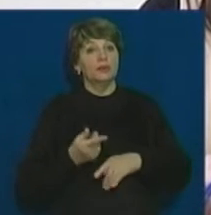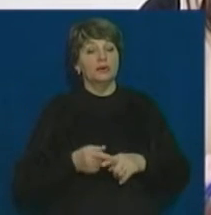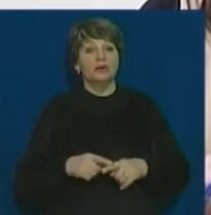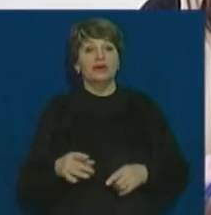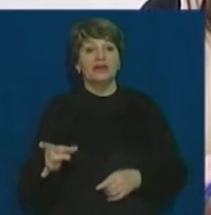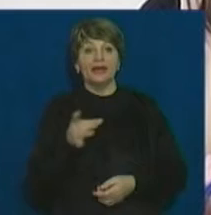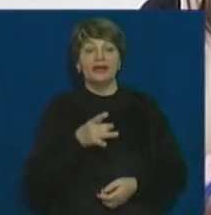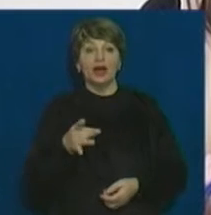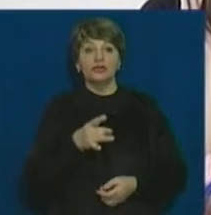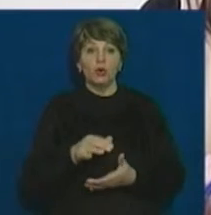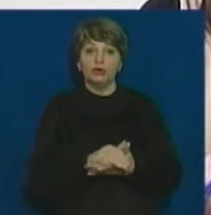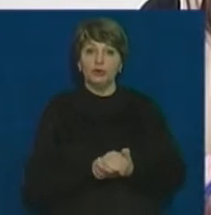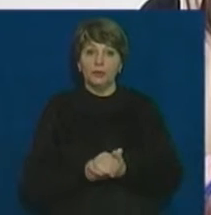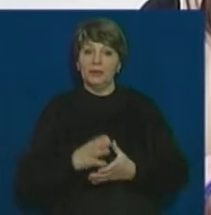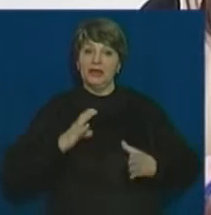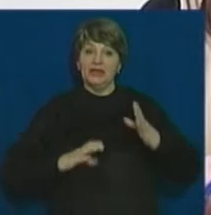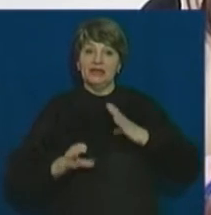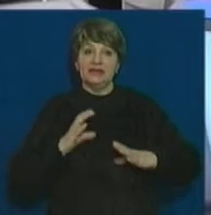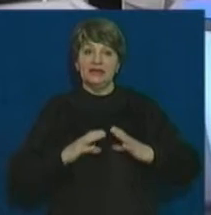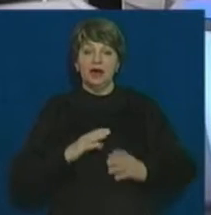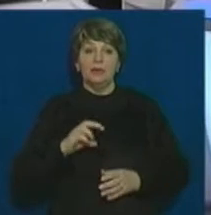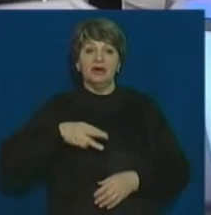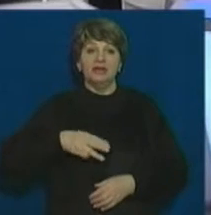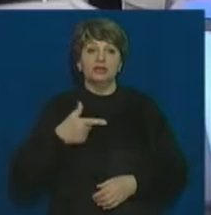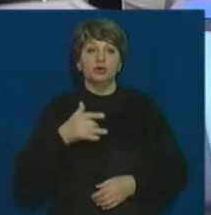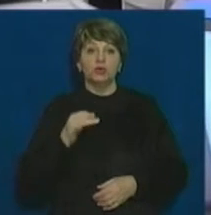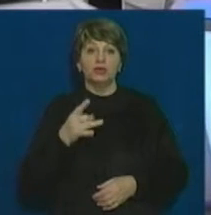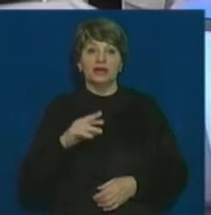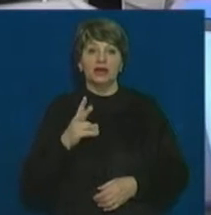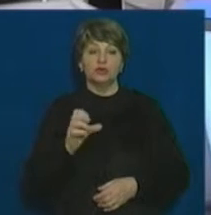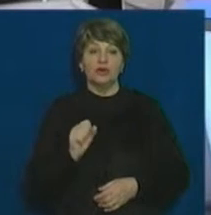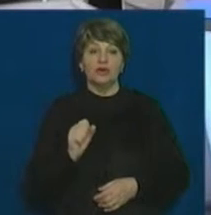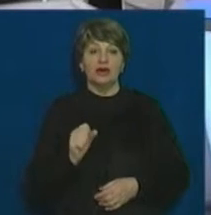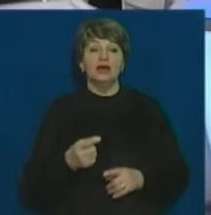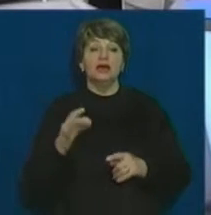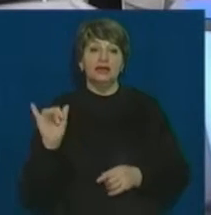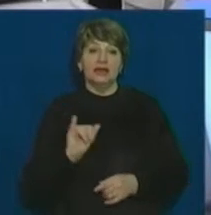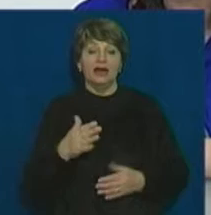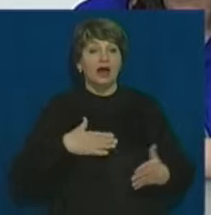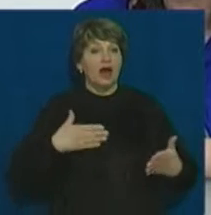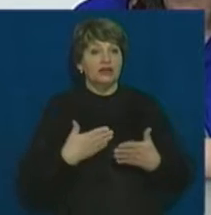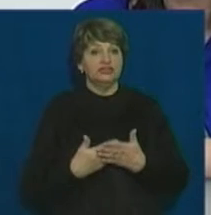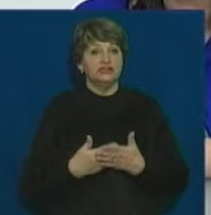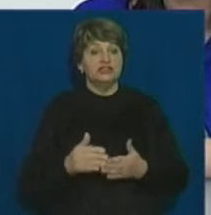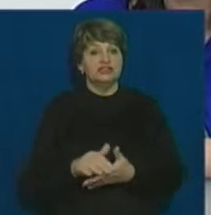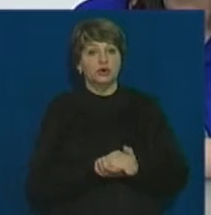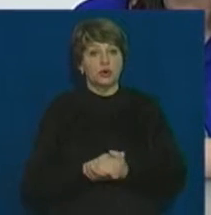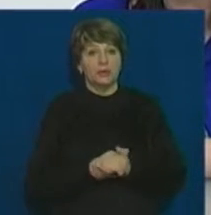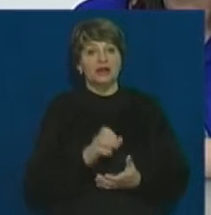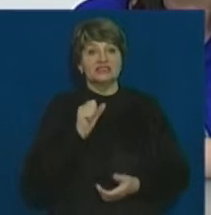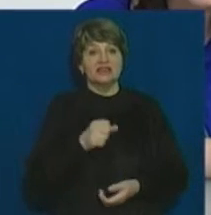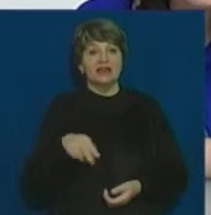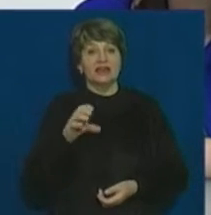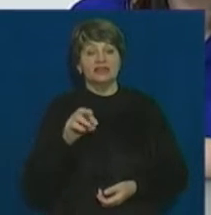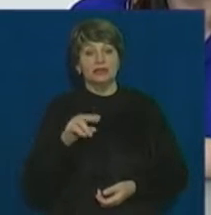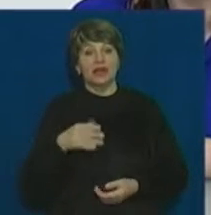координаторка активної громади Інституту Республіка Марина Гур'янова та комунікаційна координаторка активної громади Олександра Дем'яненко. Вітаю